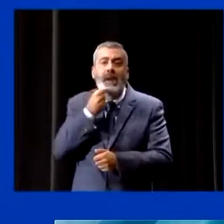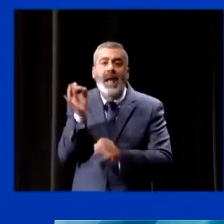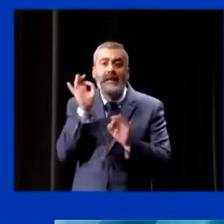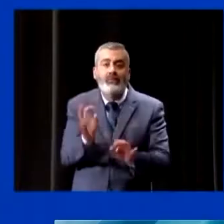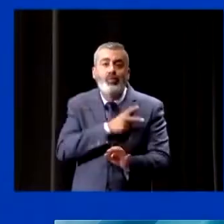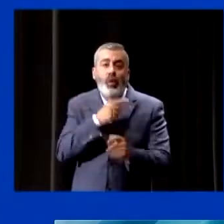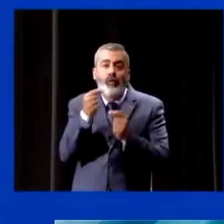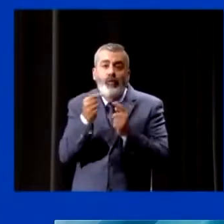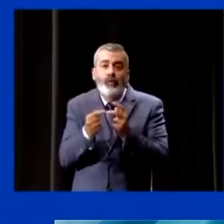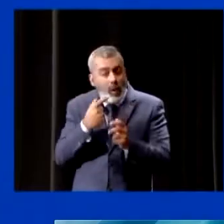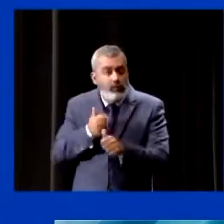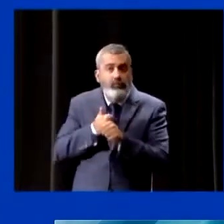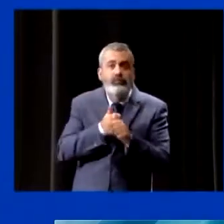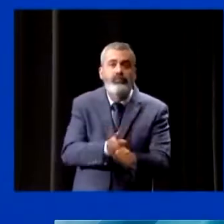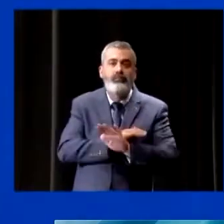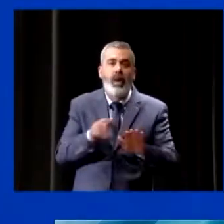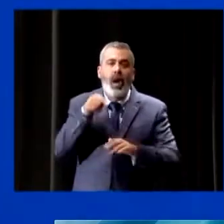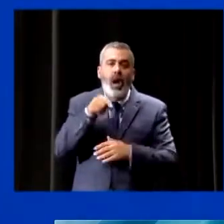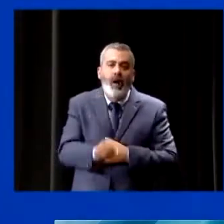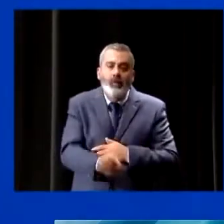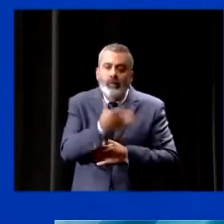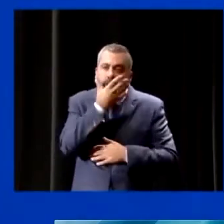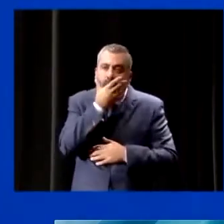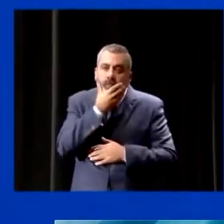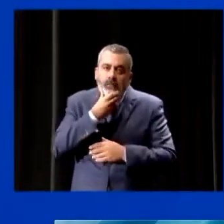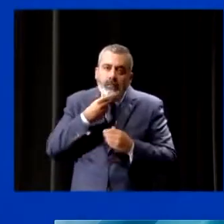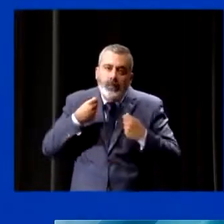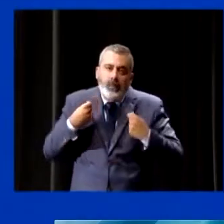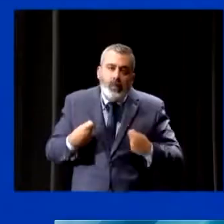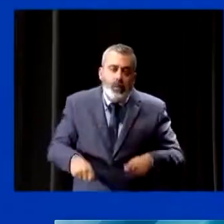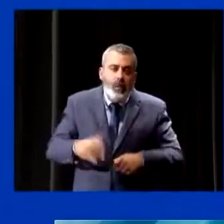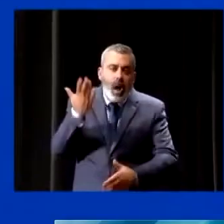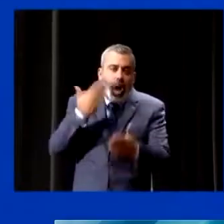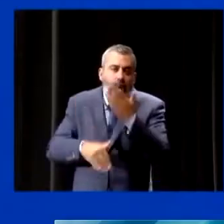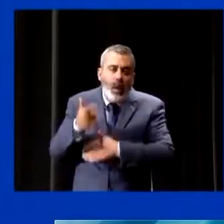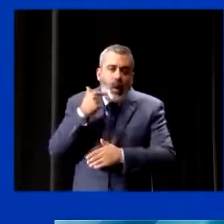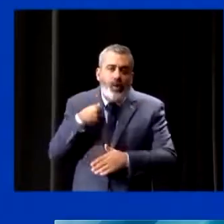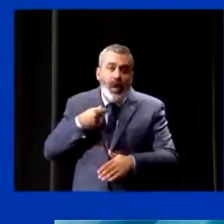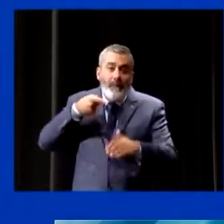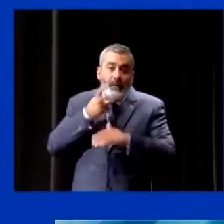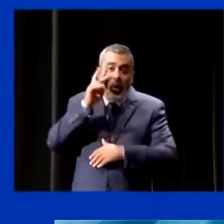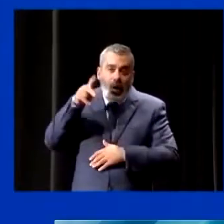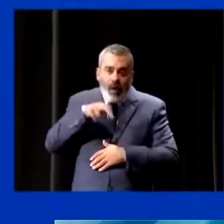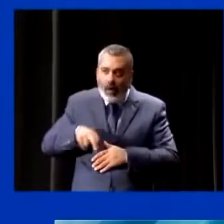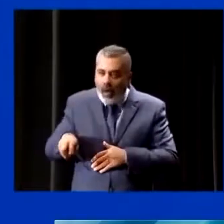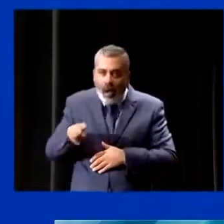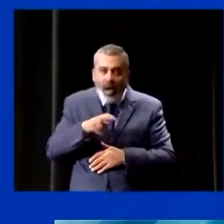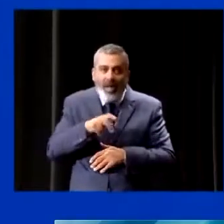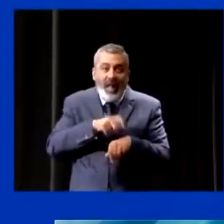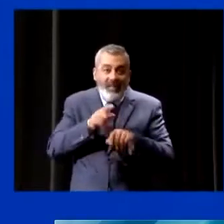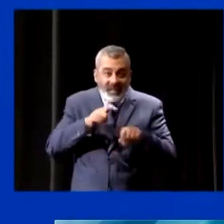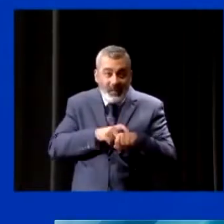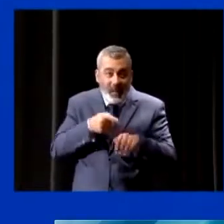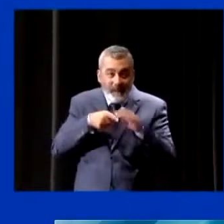δεοντολογίας, αποτελώντας ένα μνημιακό σύνολο αρχαιολογικό εντός του κελίφους του τεχνικού έργου, εντός του κελίφους του